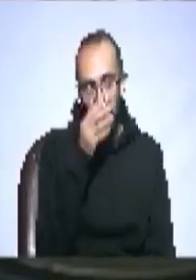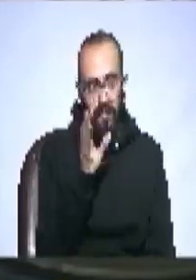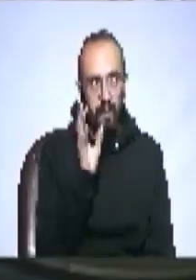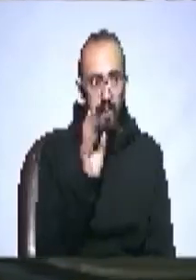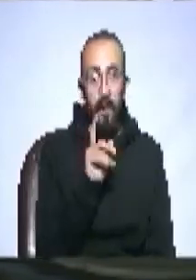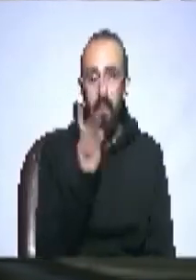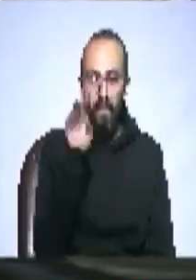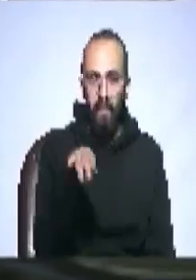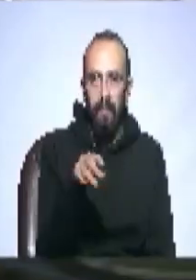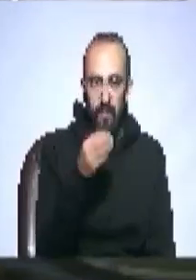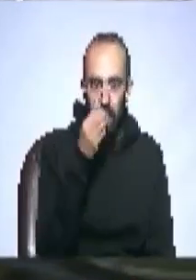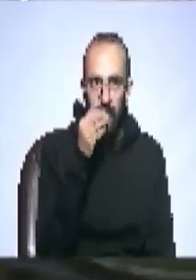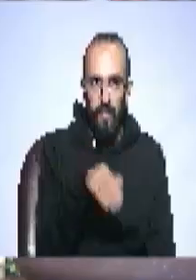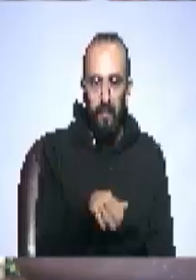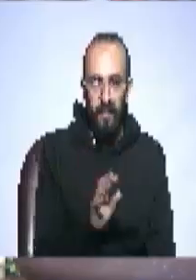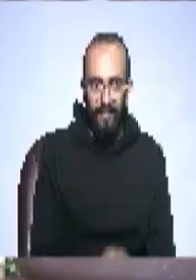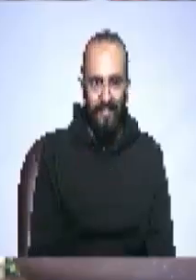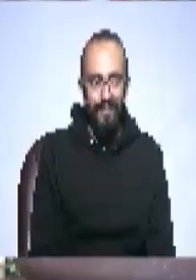لا هتحبيها.